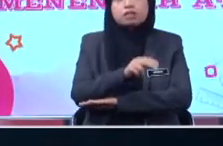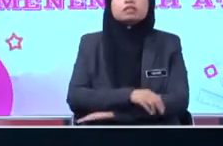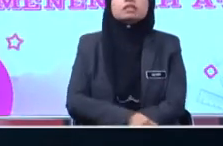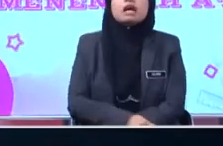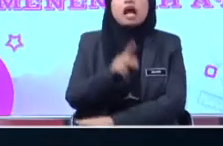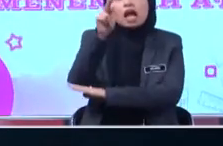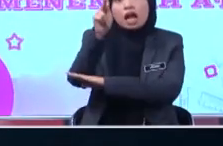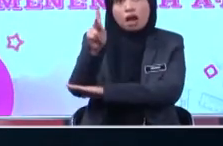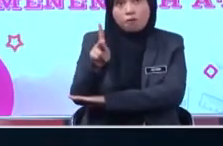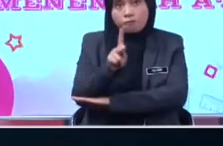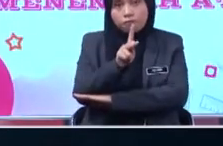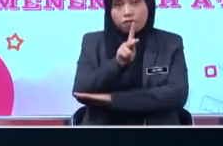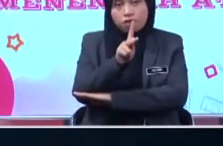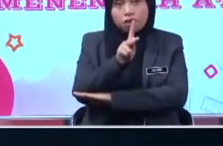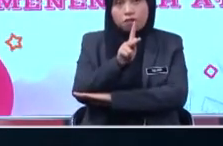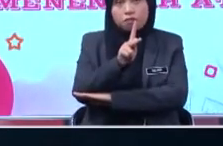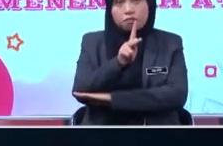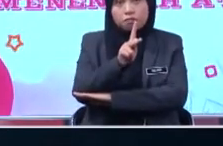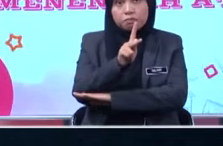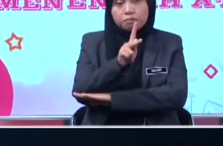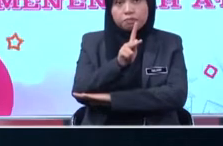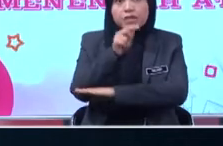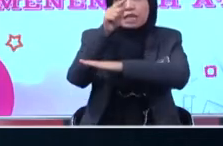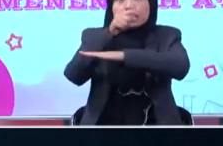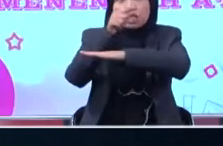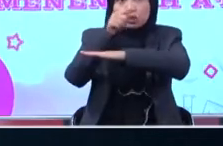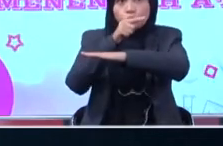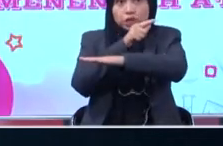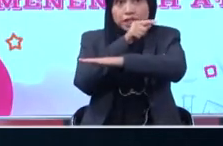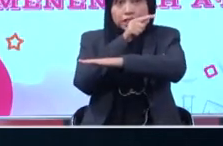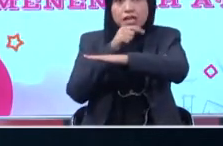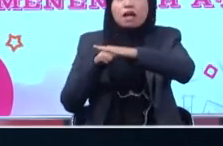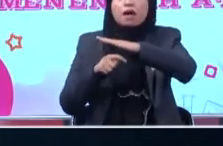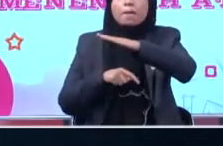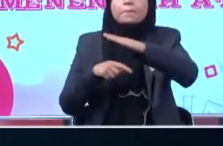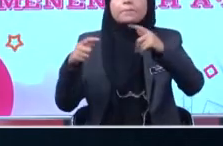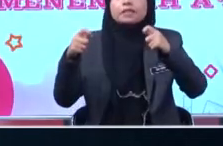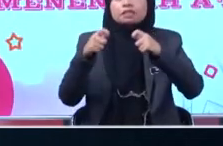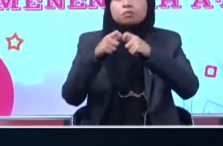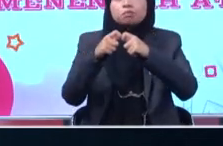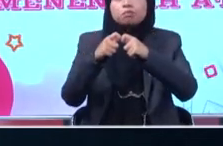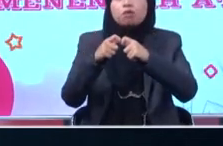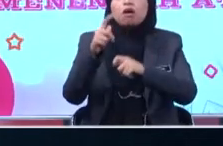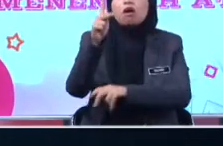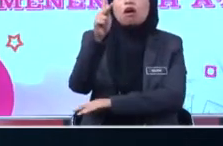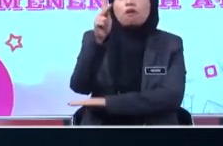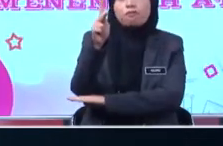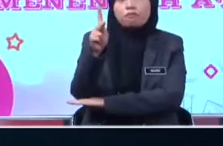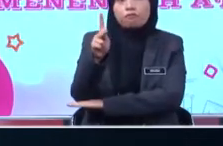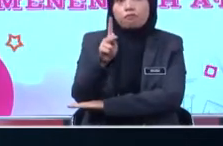Cafe de aku nih anime tanwin bertemu dengan huruf qaf dan lah sekali